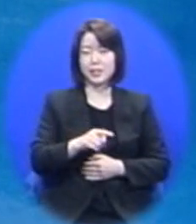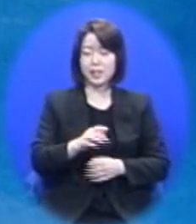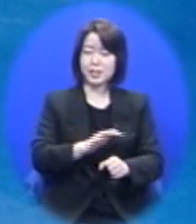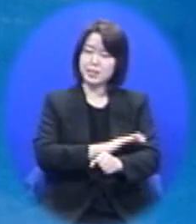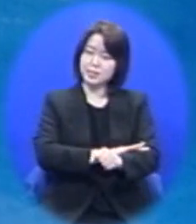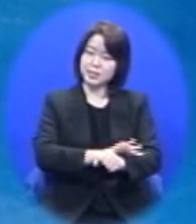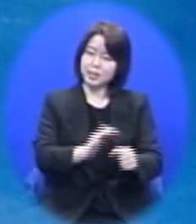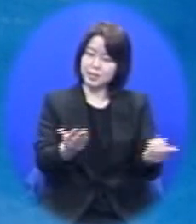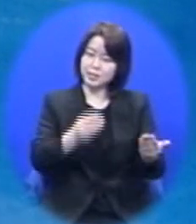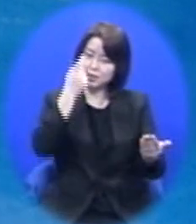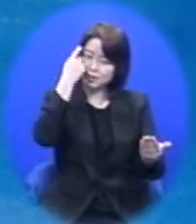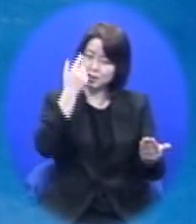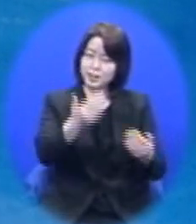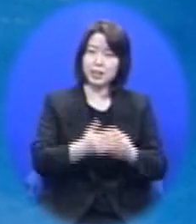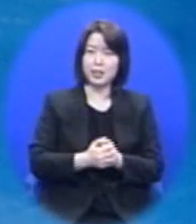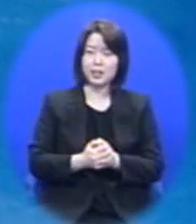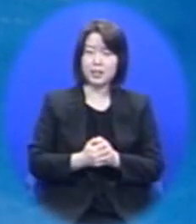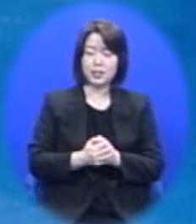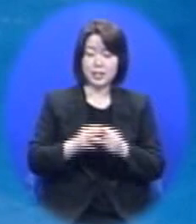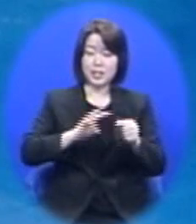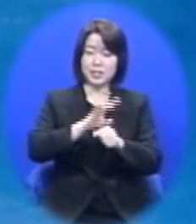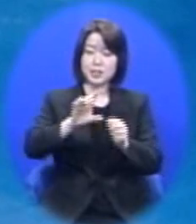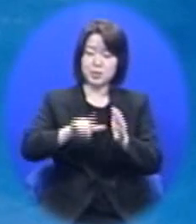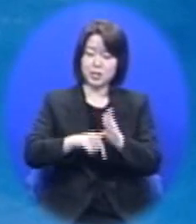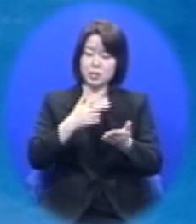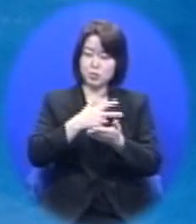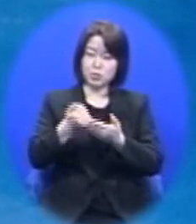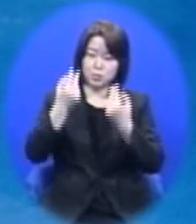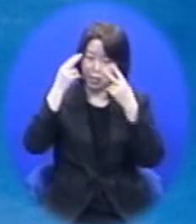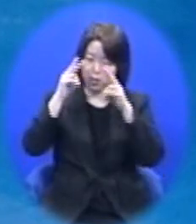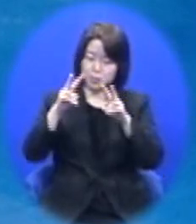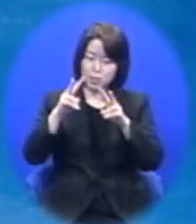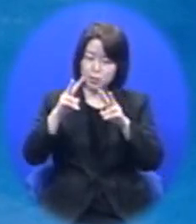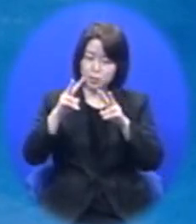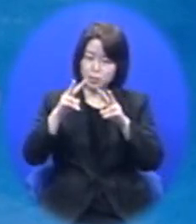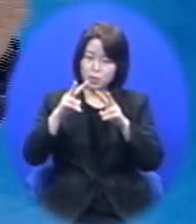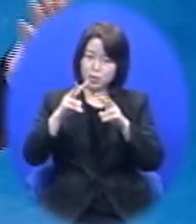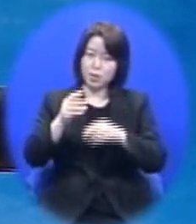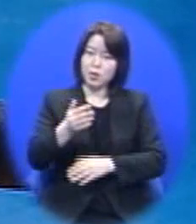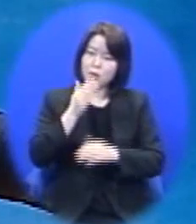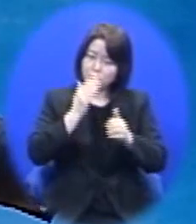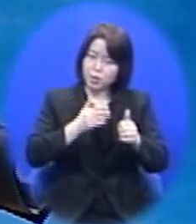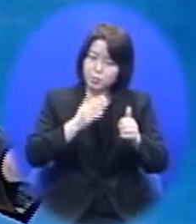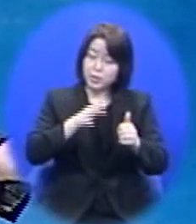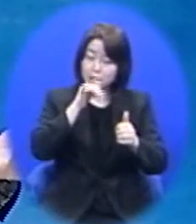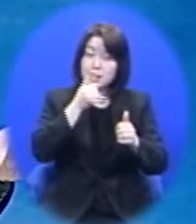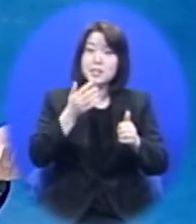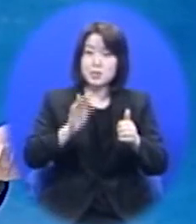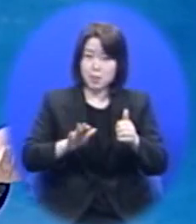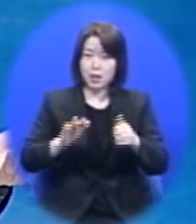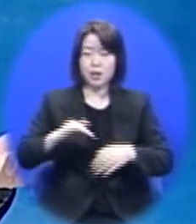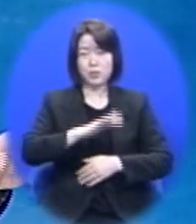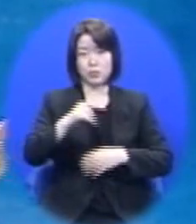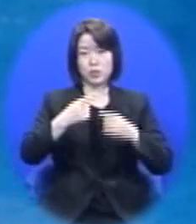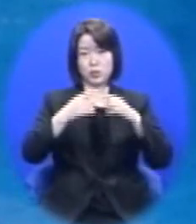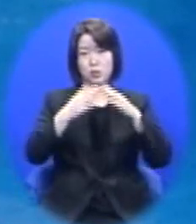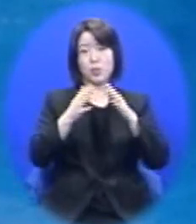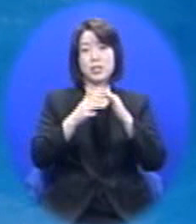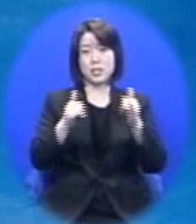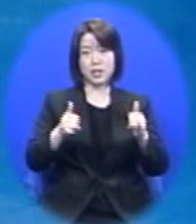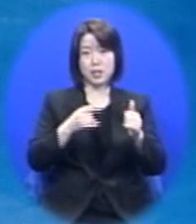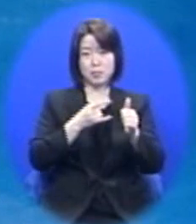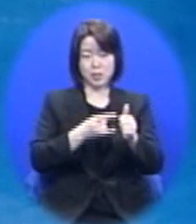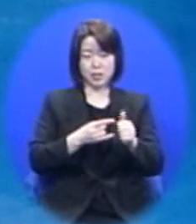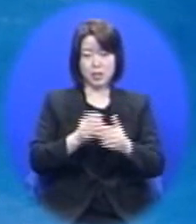걸까? 24시간 주님을 바라보자고 했지만, 우리 교인들에게서 또